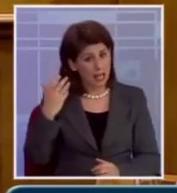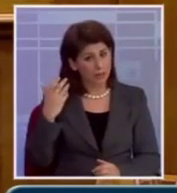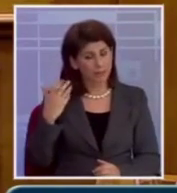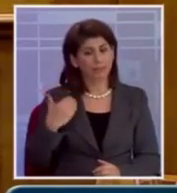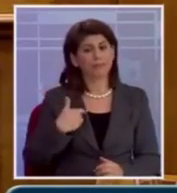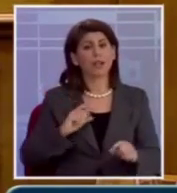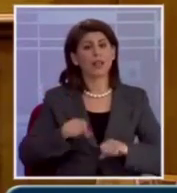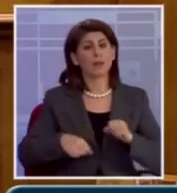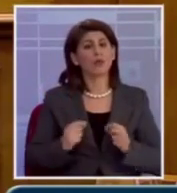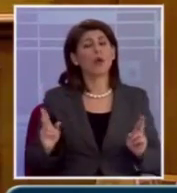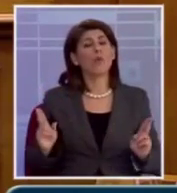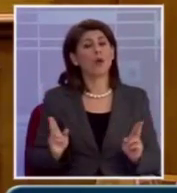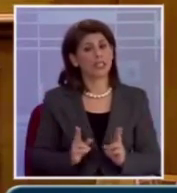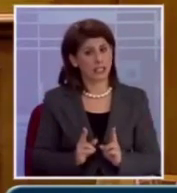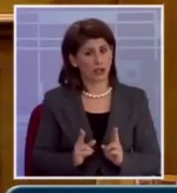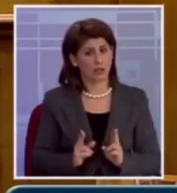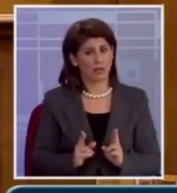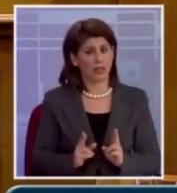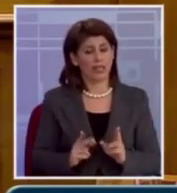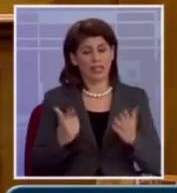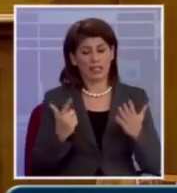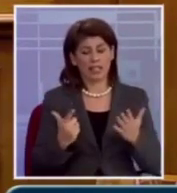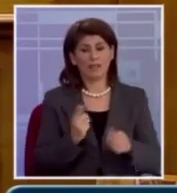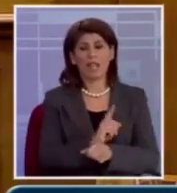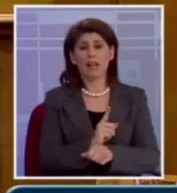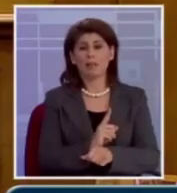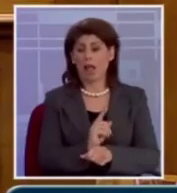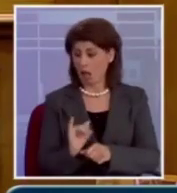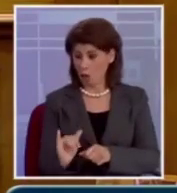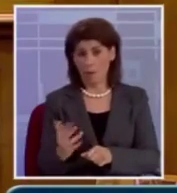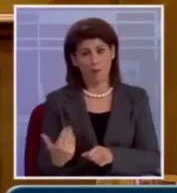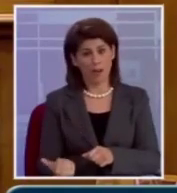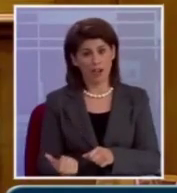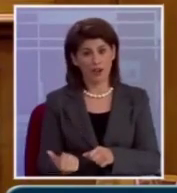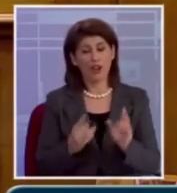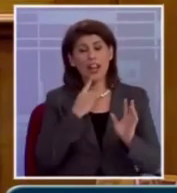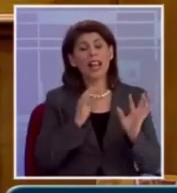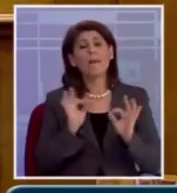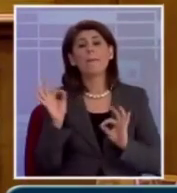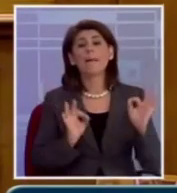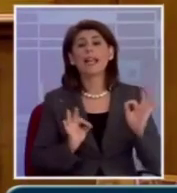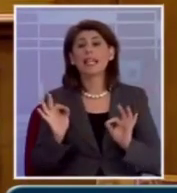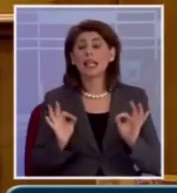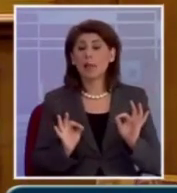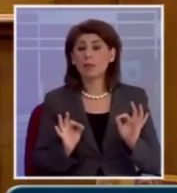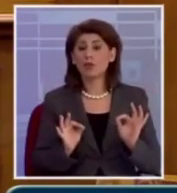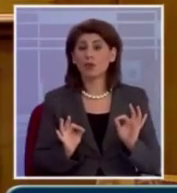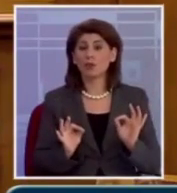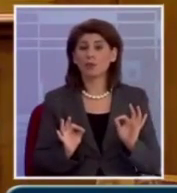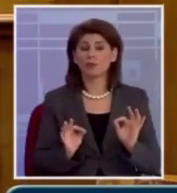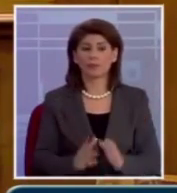προσπαθήσω πολύ σύντομα στα 7 λεπτά που απομένουν να περιγράψω